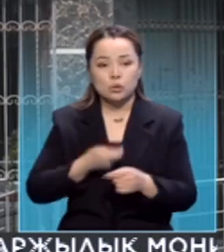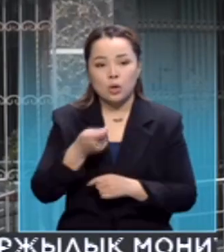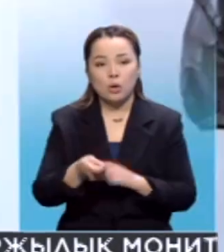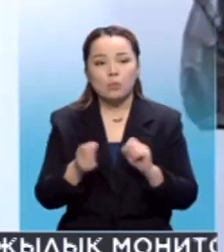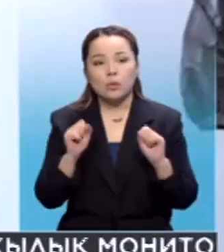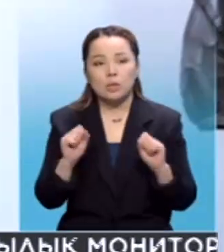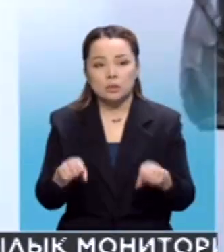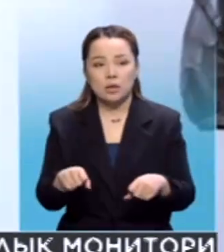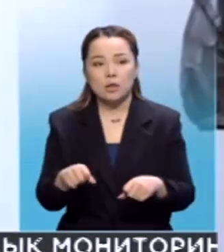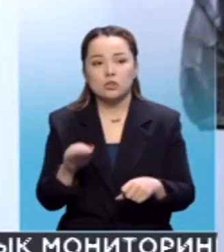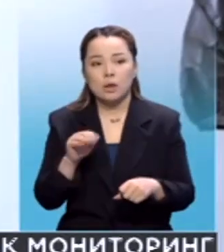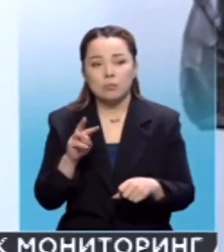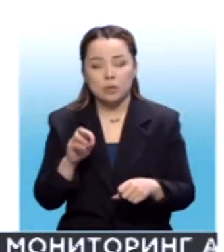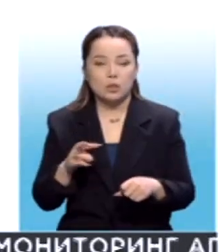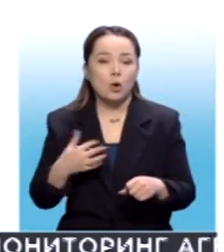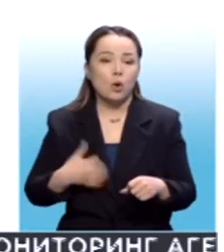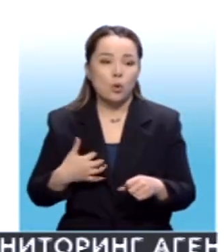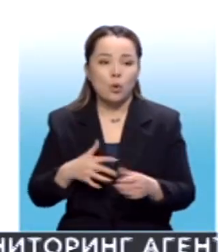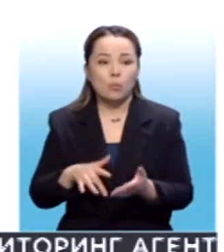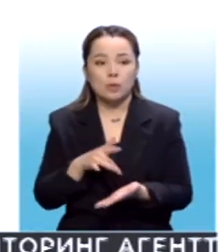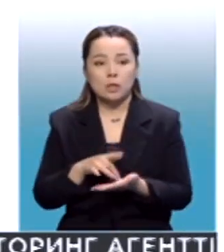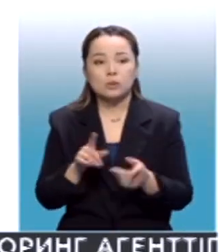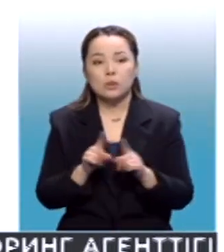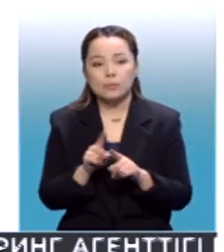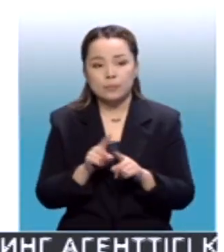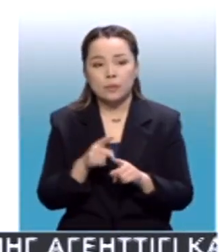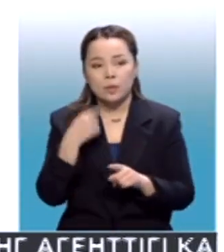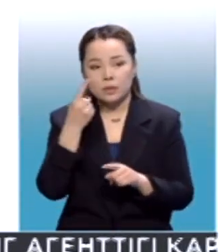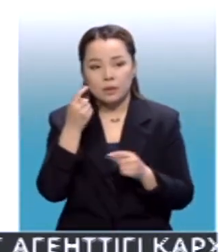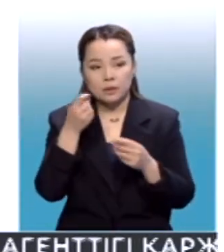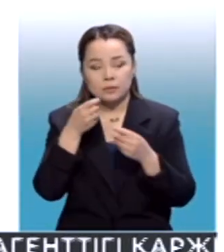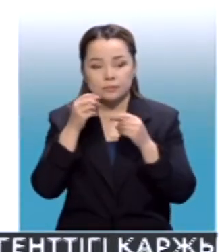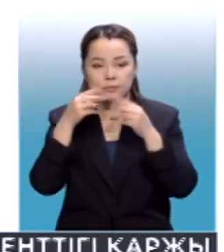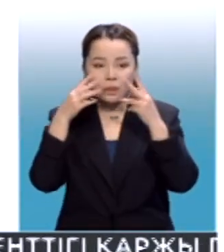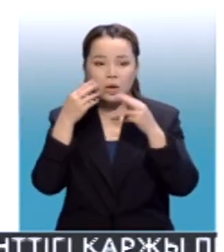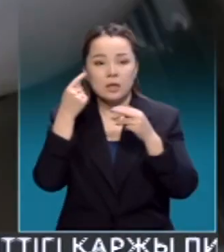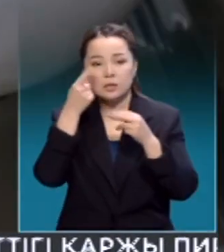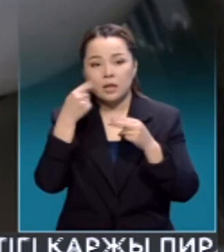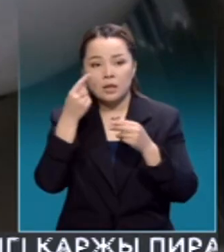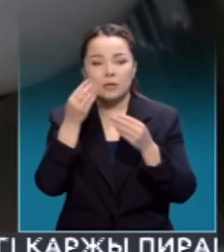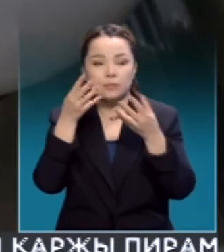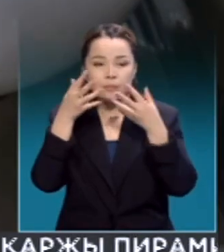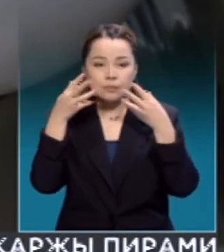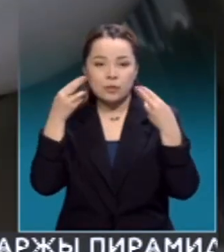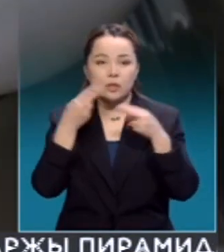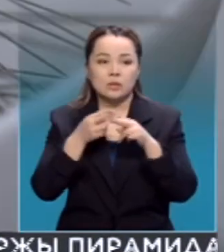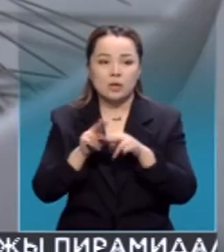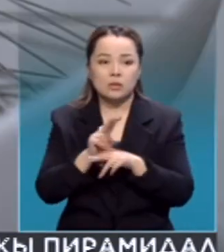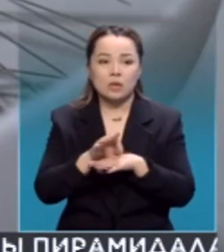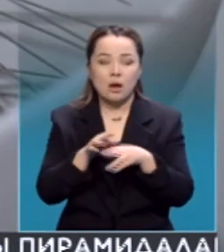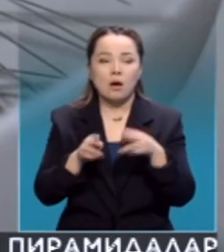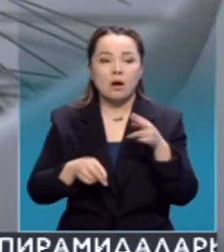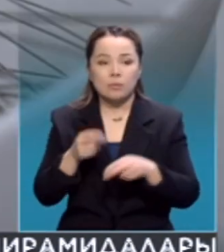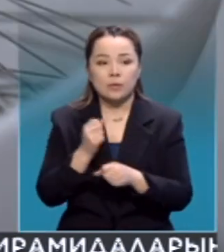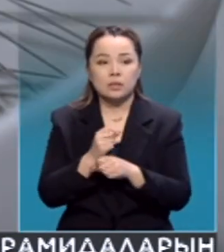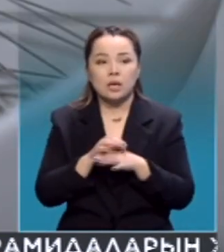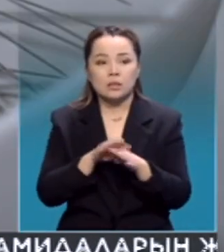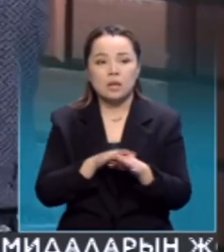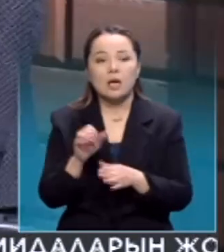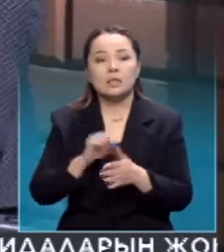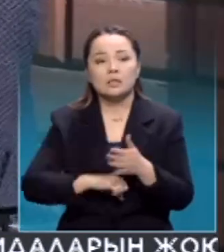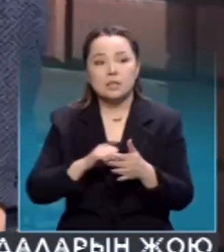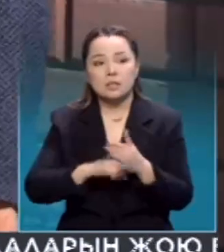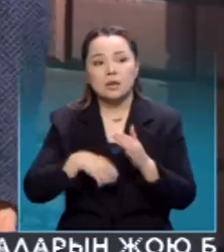жүгінуіне болады. Жамбыл облысының тұрғыны Қамажай Берековада қабағын тарттырып, көзінің айналасындағы әжімін кетіру үшін операция жасатқан.